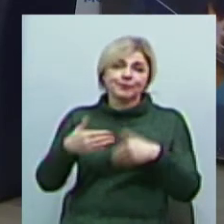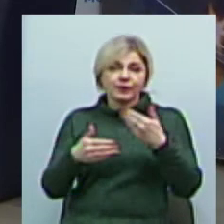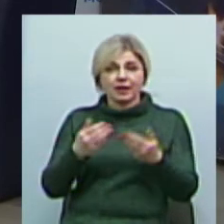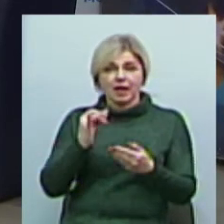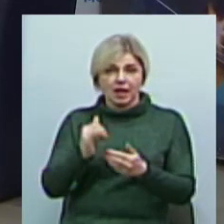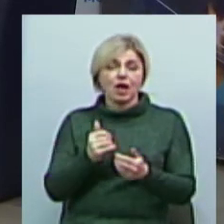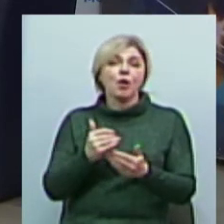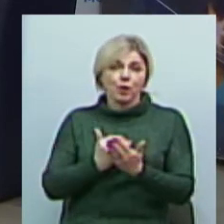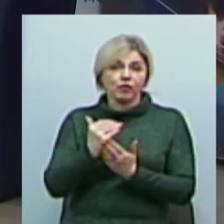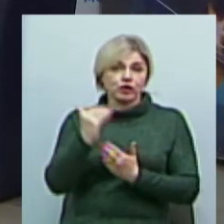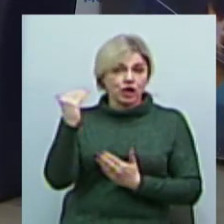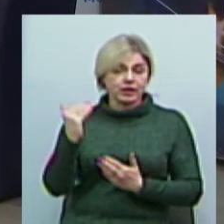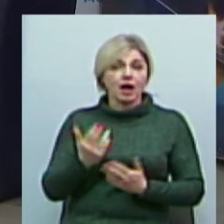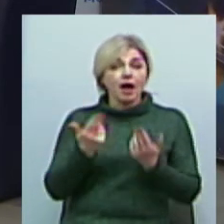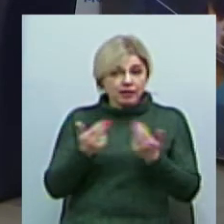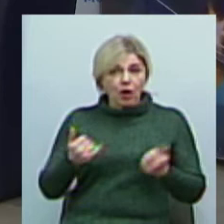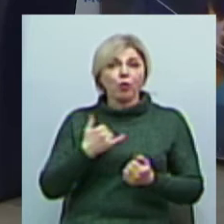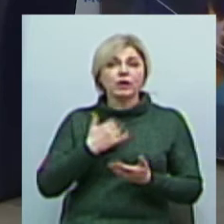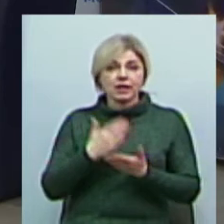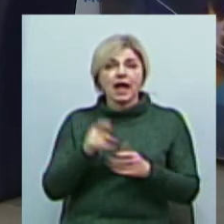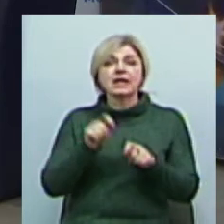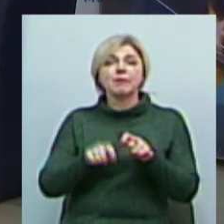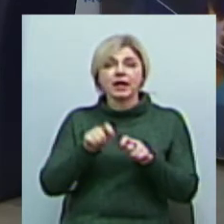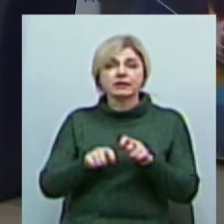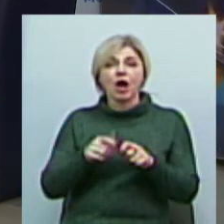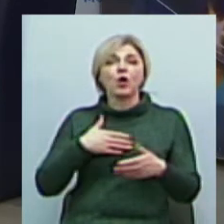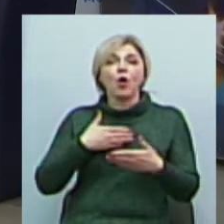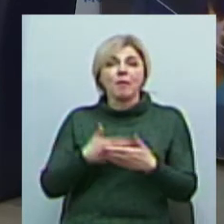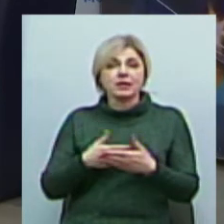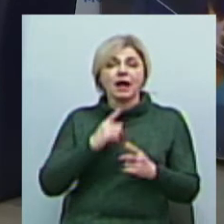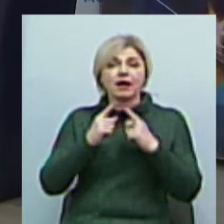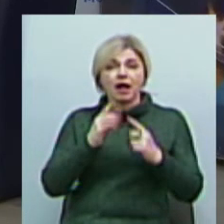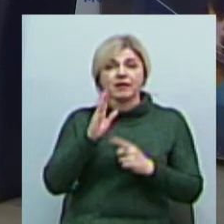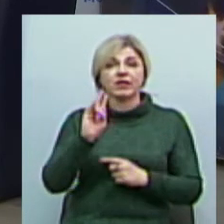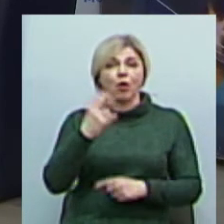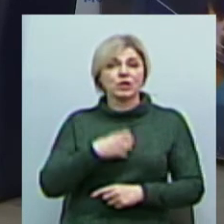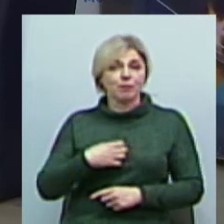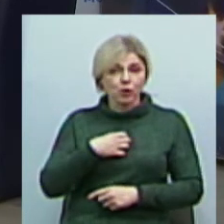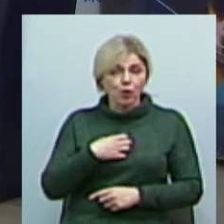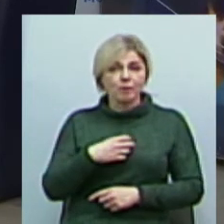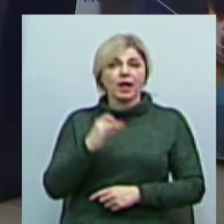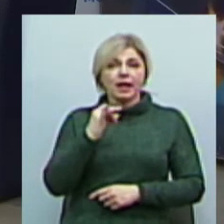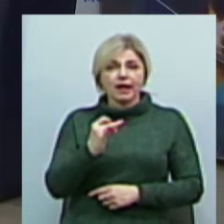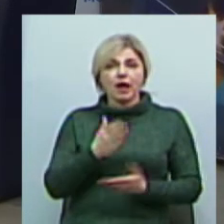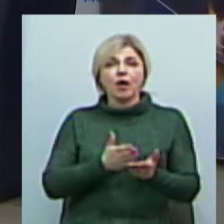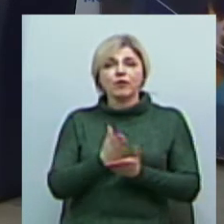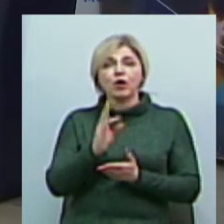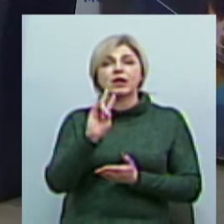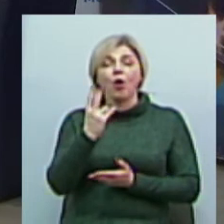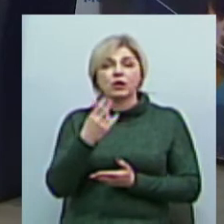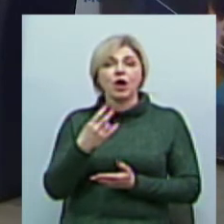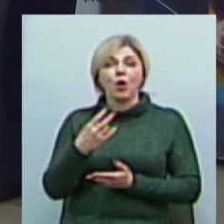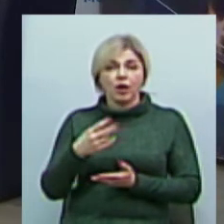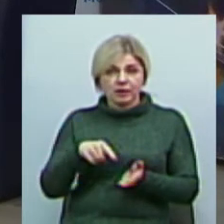продвижения. Да, у нас есть экспертная громадская рада в Николаевском исполкоме, есть отраслевые, в городе Николаеве это